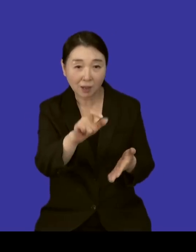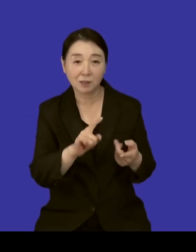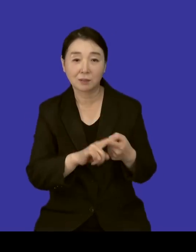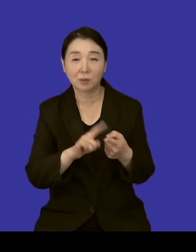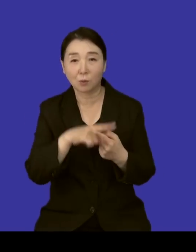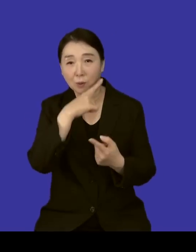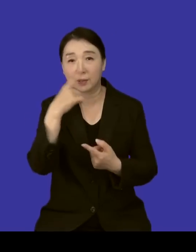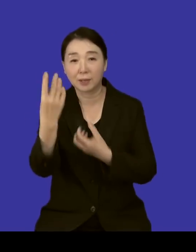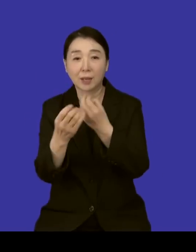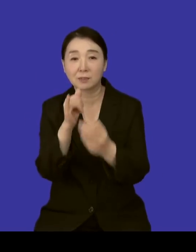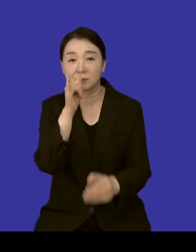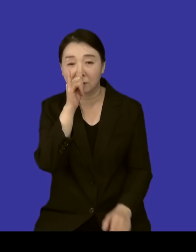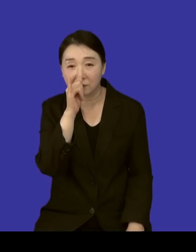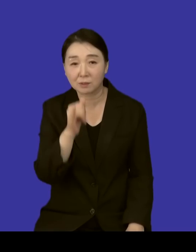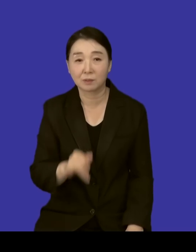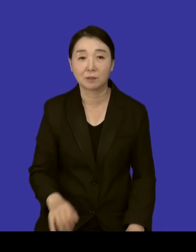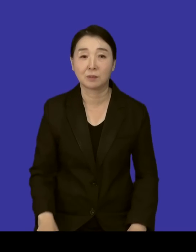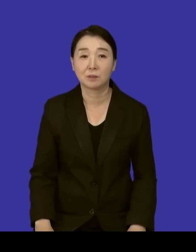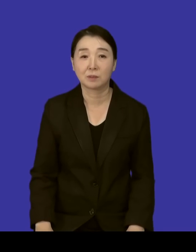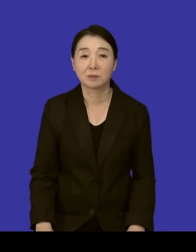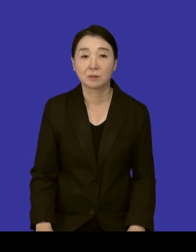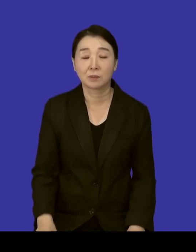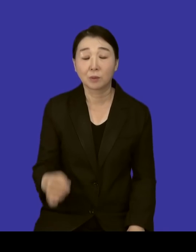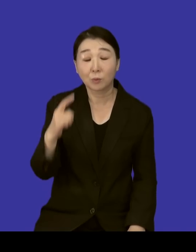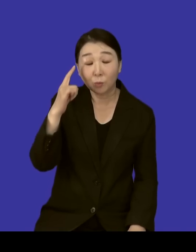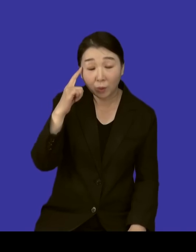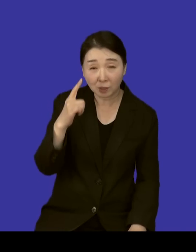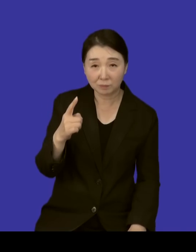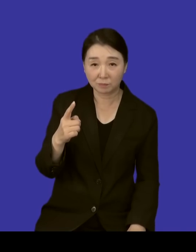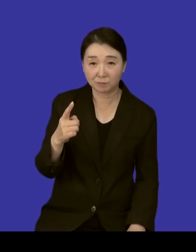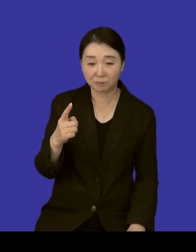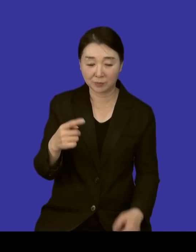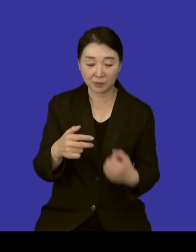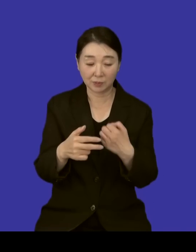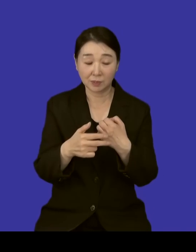아. 예를 들어서 막 의사 국가고시 1등한 분이